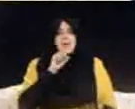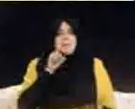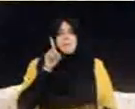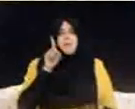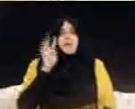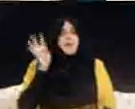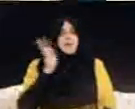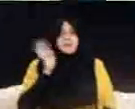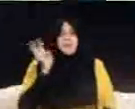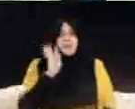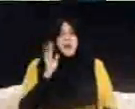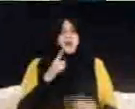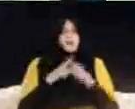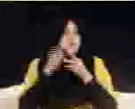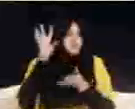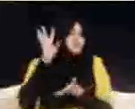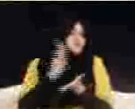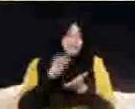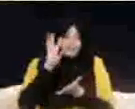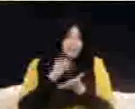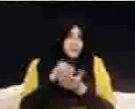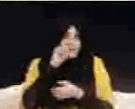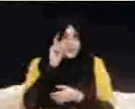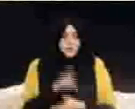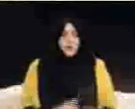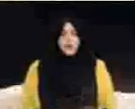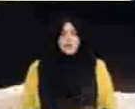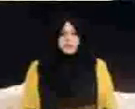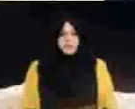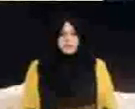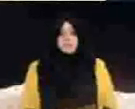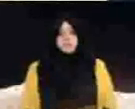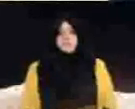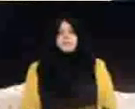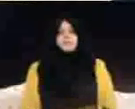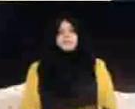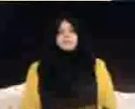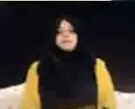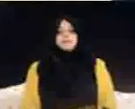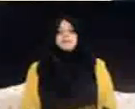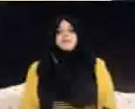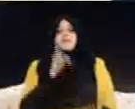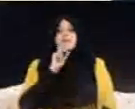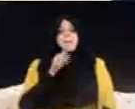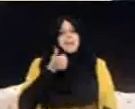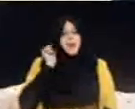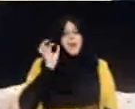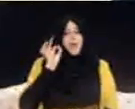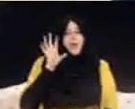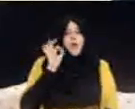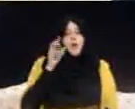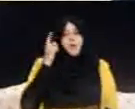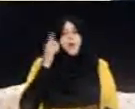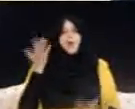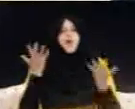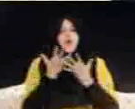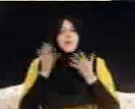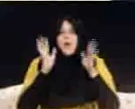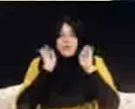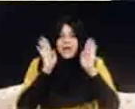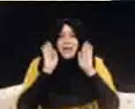إلى البرنامج من أسئلة. أبدأ معكم دكتور مع أم محمد من وهران. كان سؤالها بالأمس عن كيفية صلاة